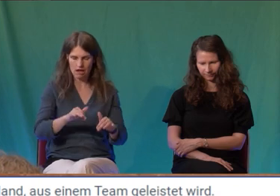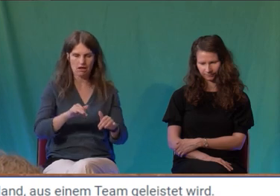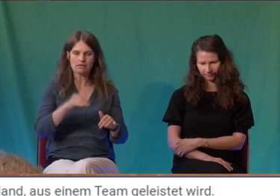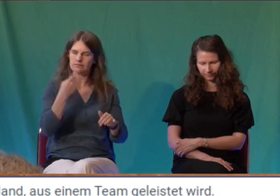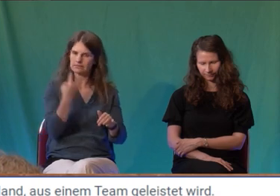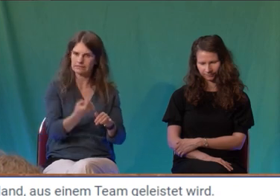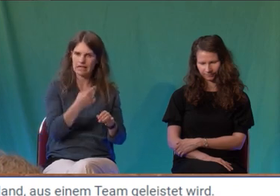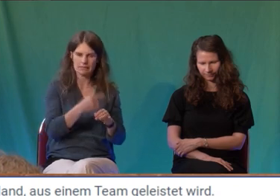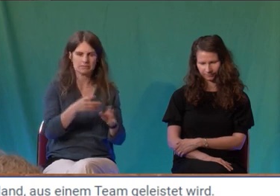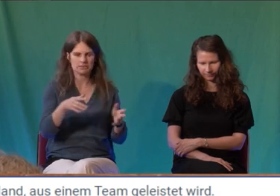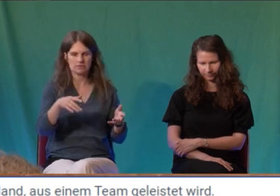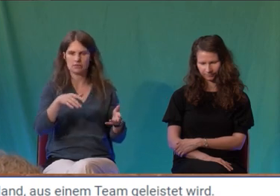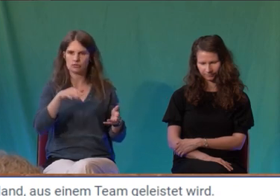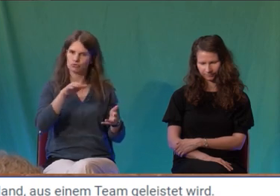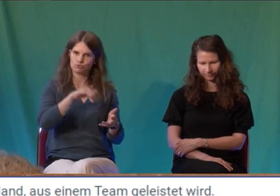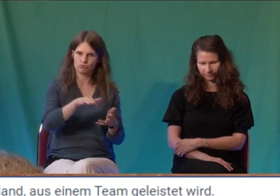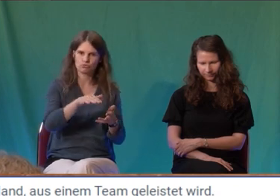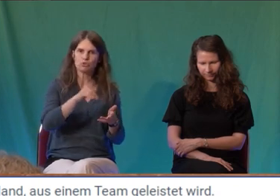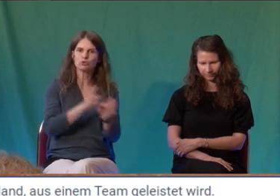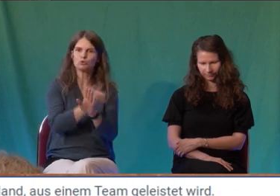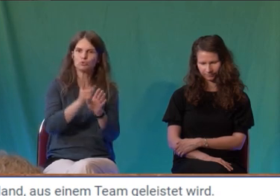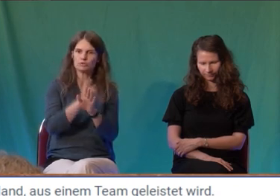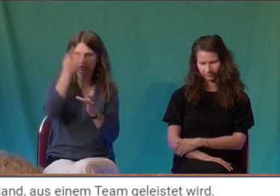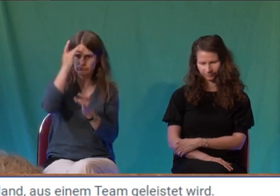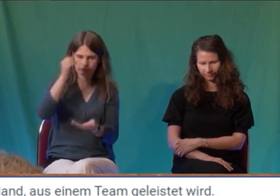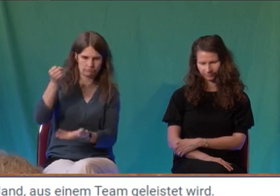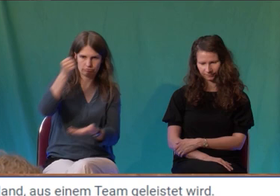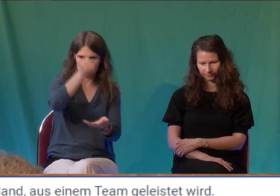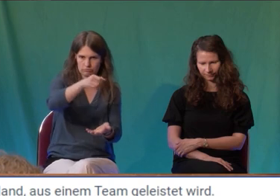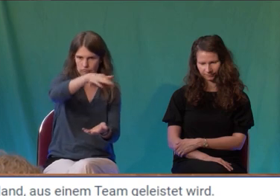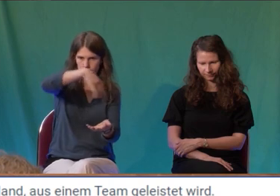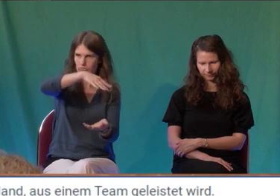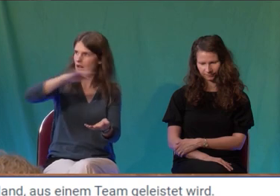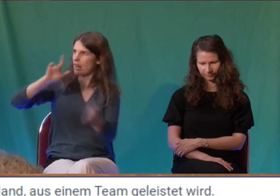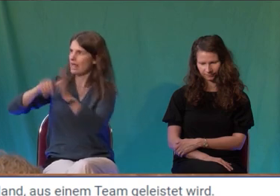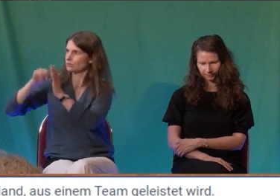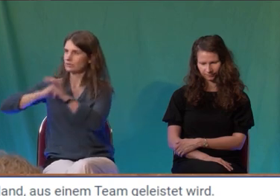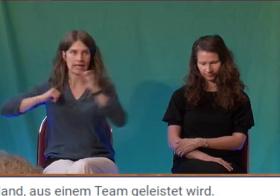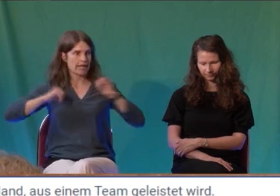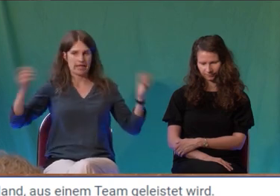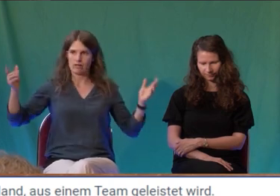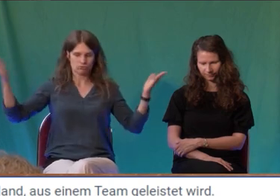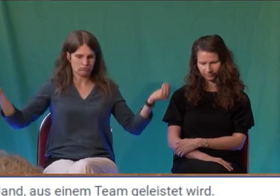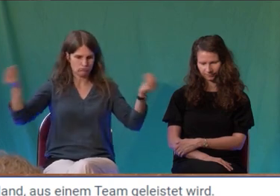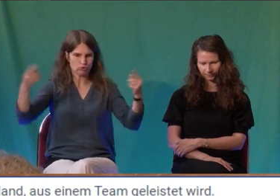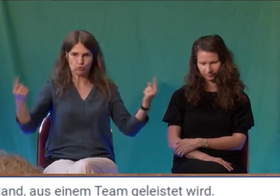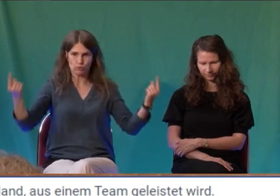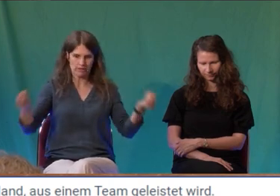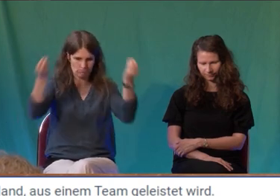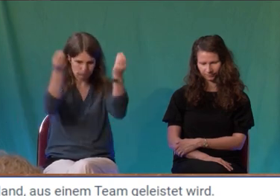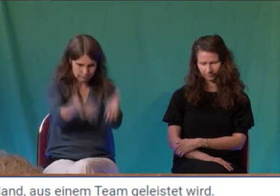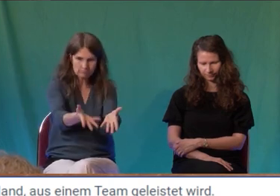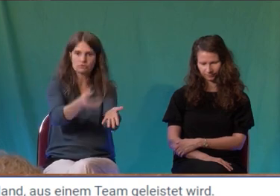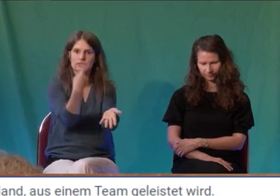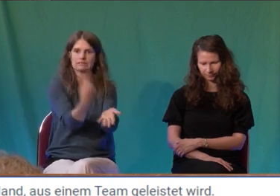bestimmte Menge von Stunden bewilligt bekommen hat von beiden Leistungsträgern und dass der Träger der Leistungserbringer